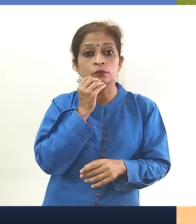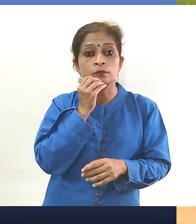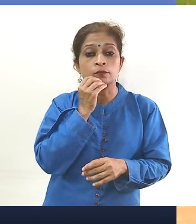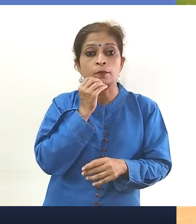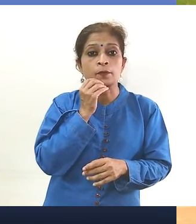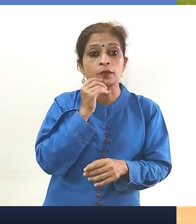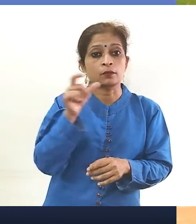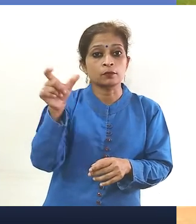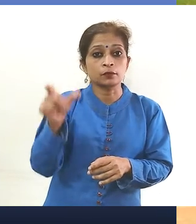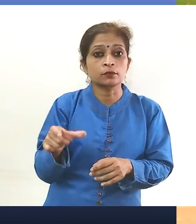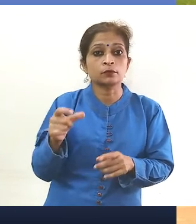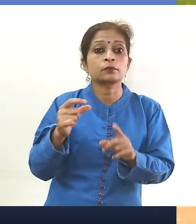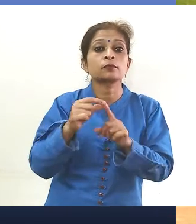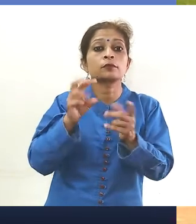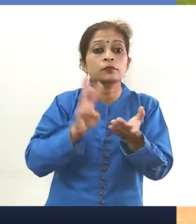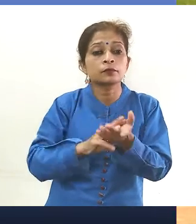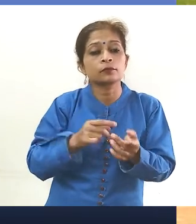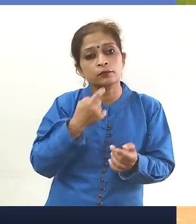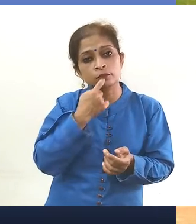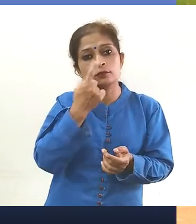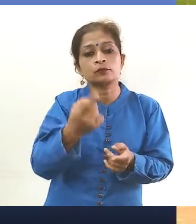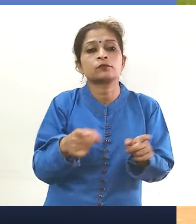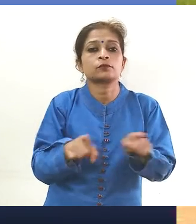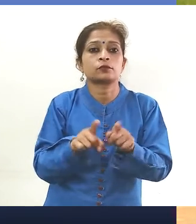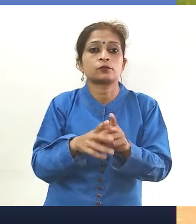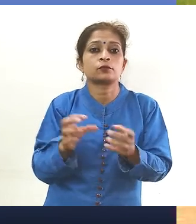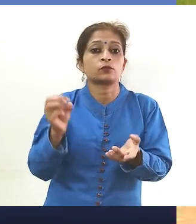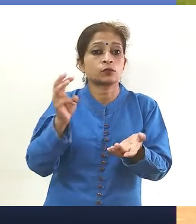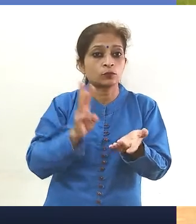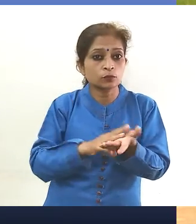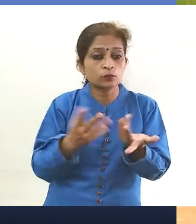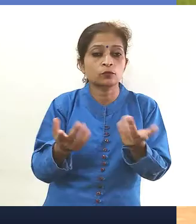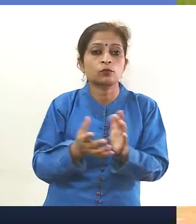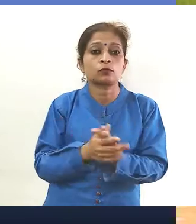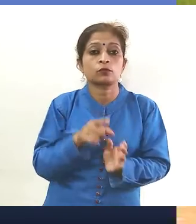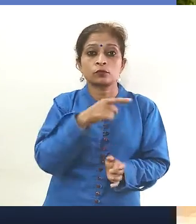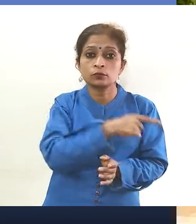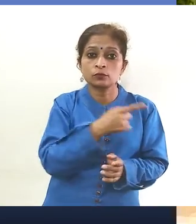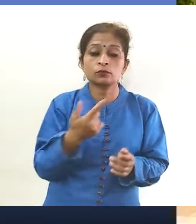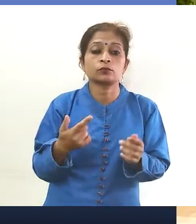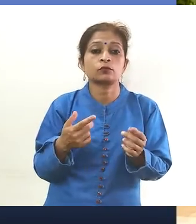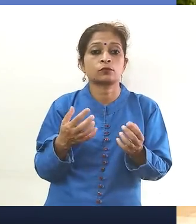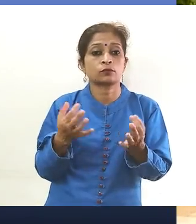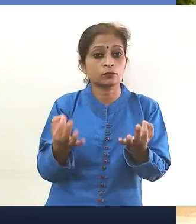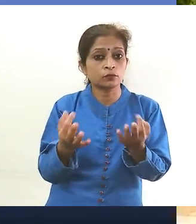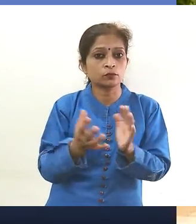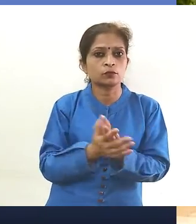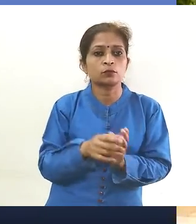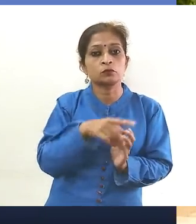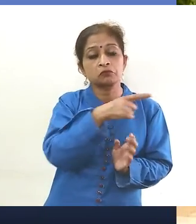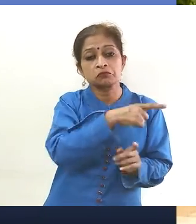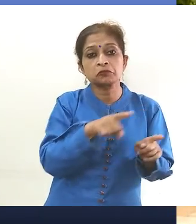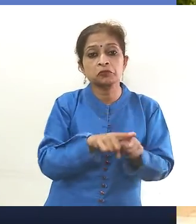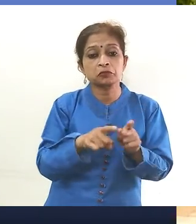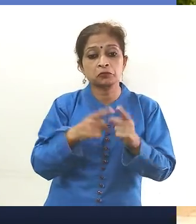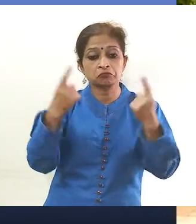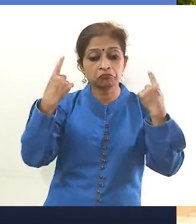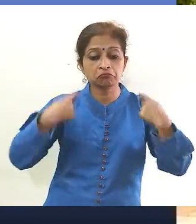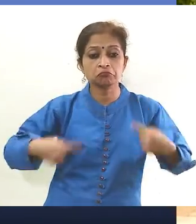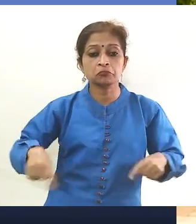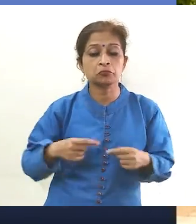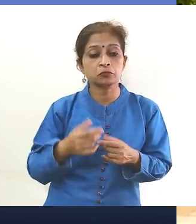में प्राणायाम सर्वाधिक लाभप्रद है, फिर ओंकार ध्यान और ये जो आसन है ये संजीवनी का, ब्रह्मास्त्र का काम करते